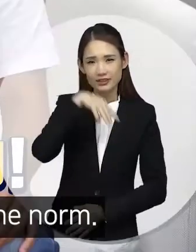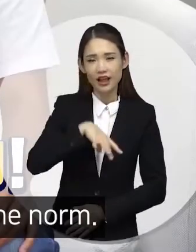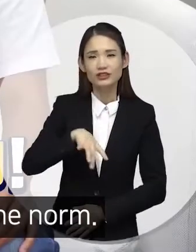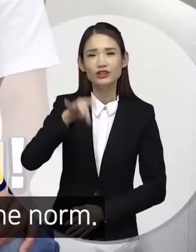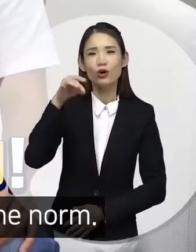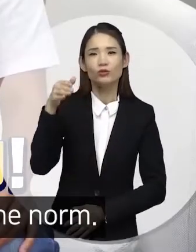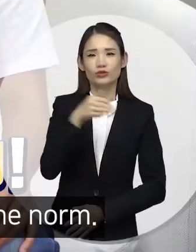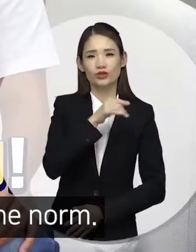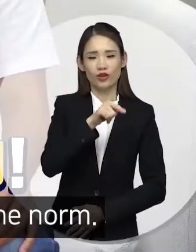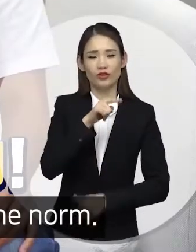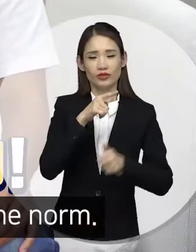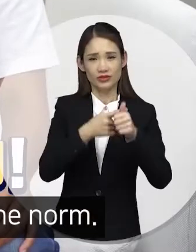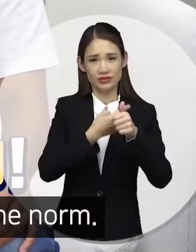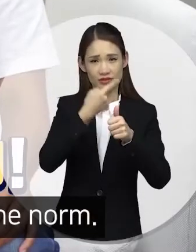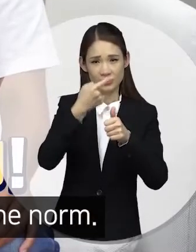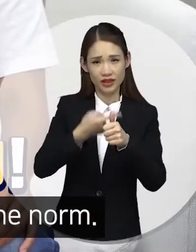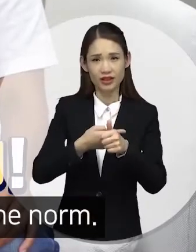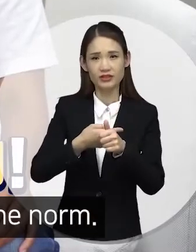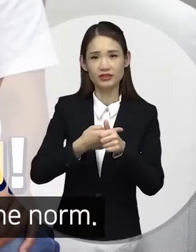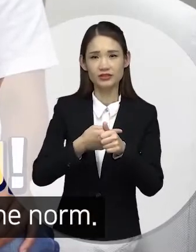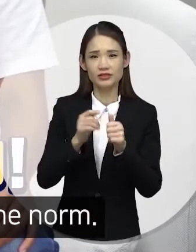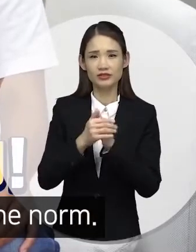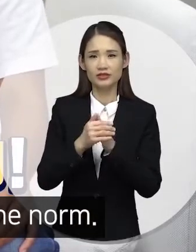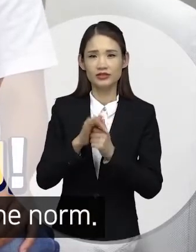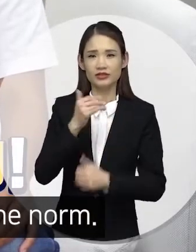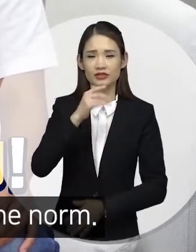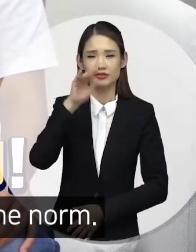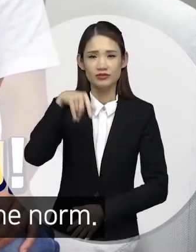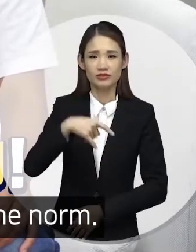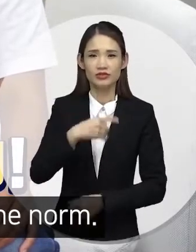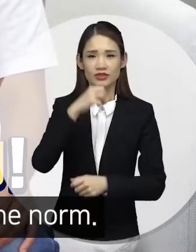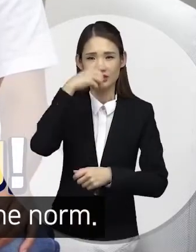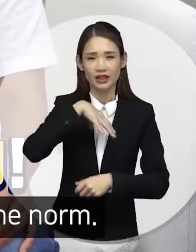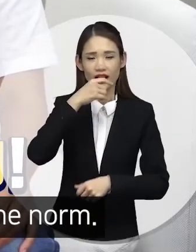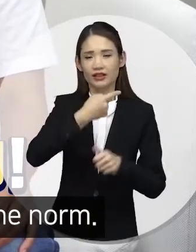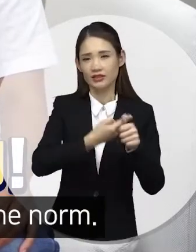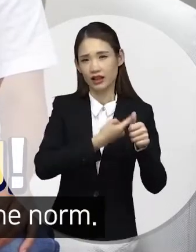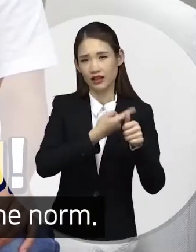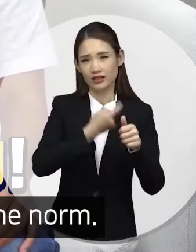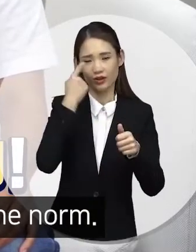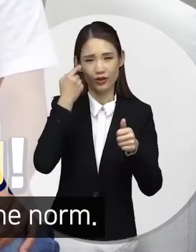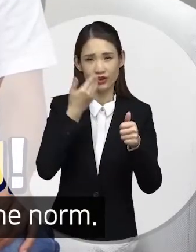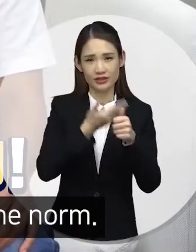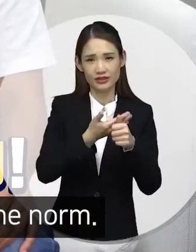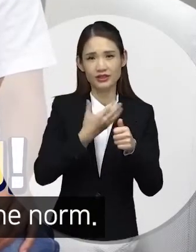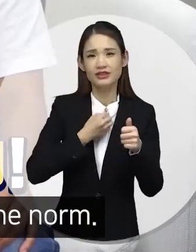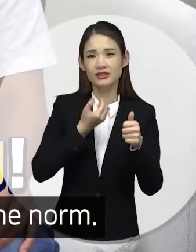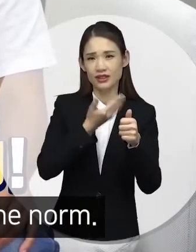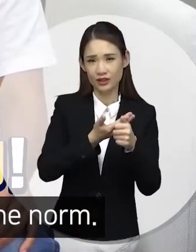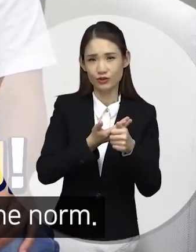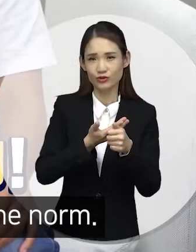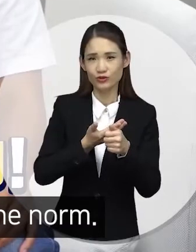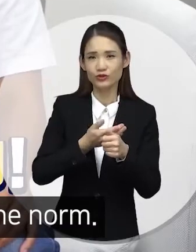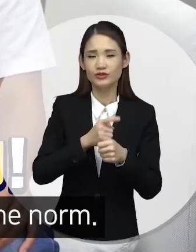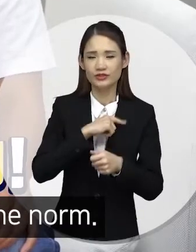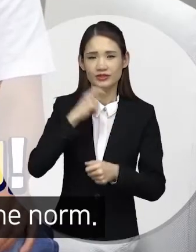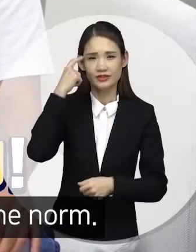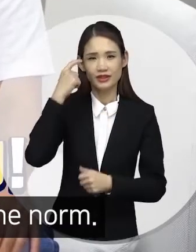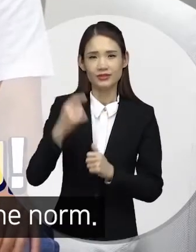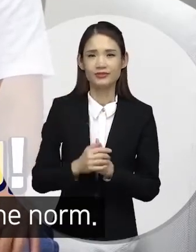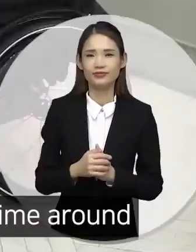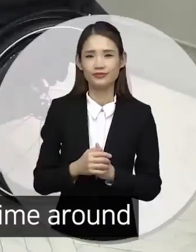아예 처음부터 이게 자연스럽게 이게 디폴트 값이라고 받아들여 놓으면 되는구나 라고 생각을 하게